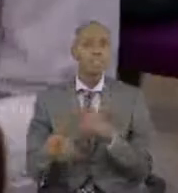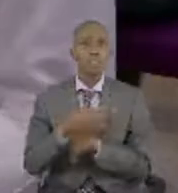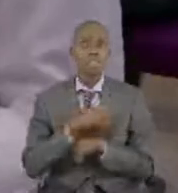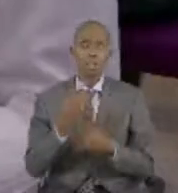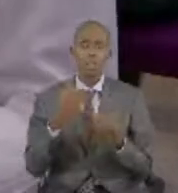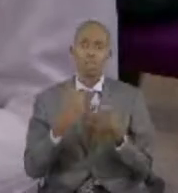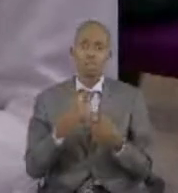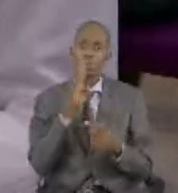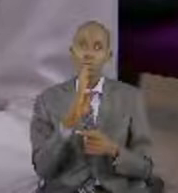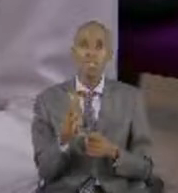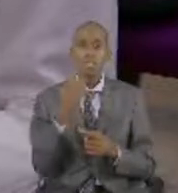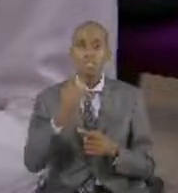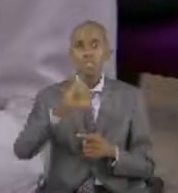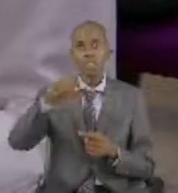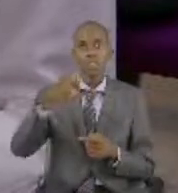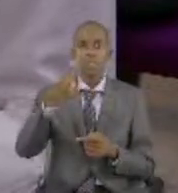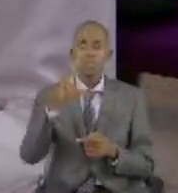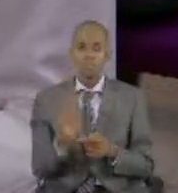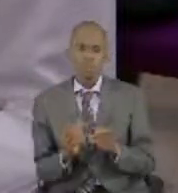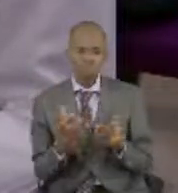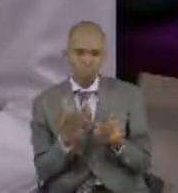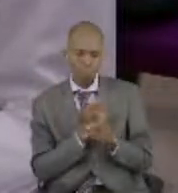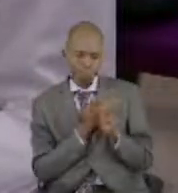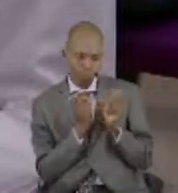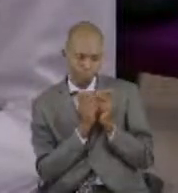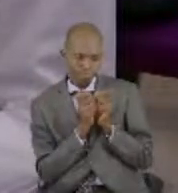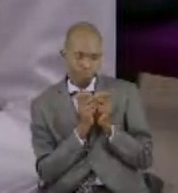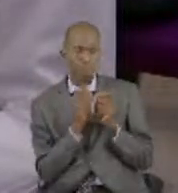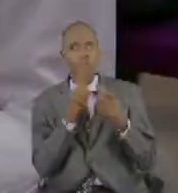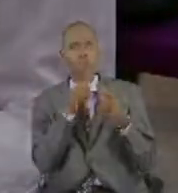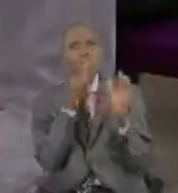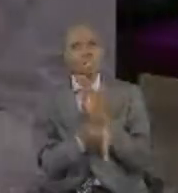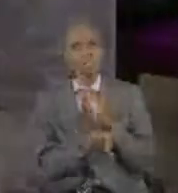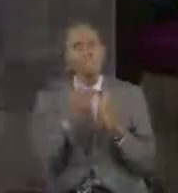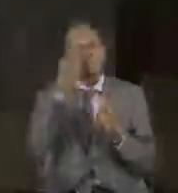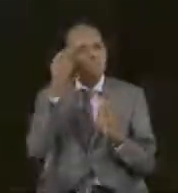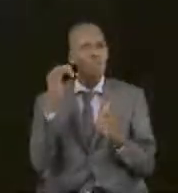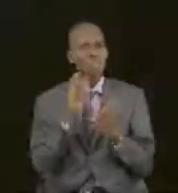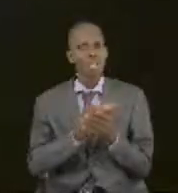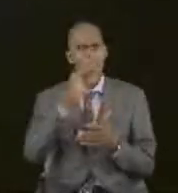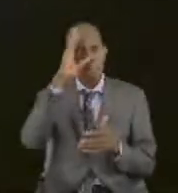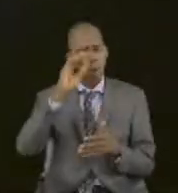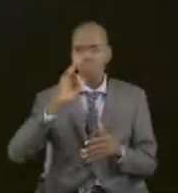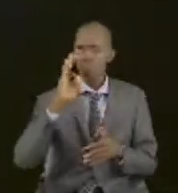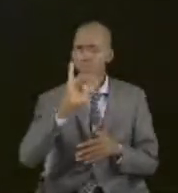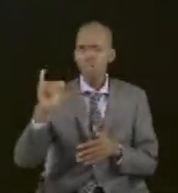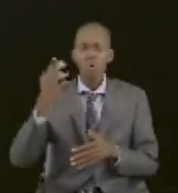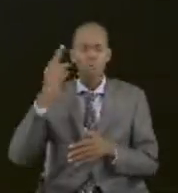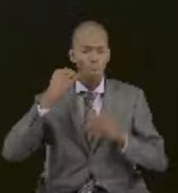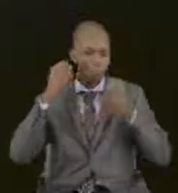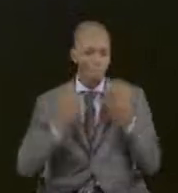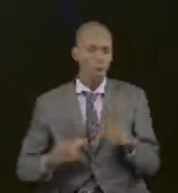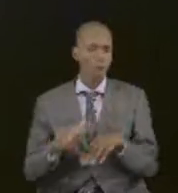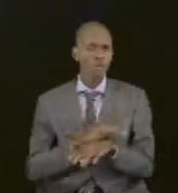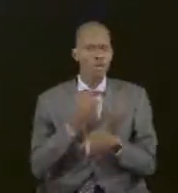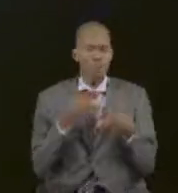Verset 23, au bout d'un certain temps, les Juifs se concertaient pour le tuer. Il était tellement efficace. La présentation de la